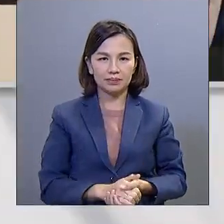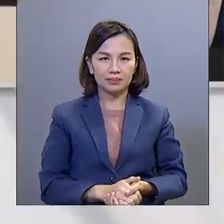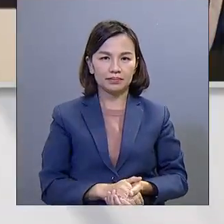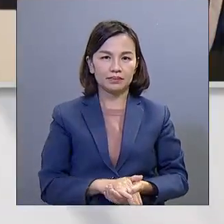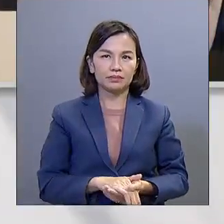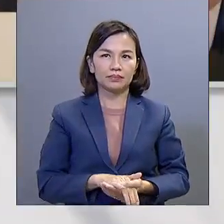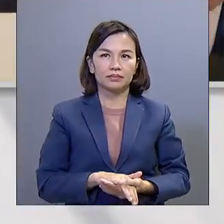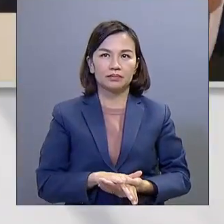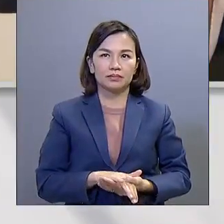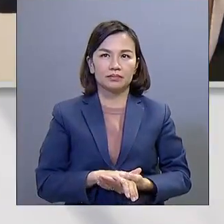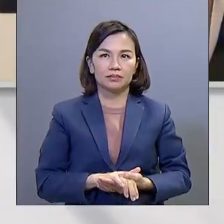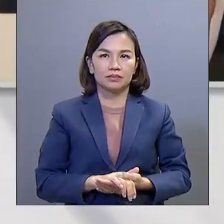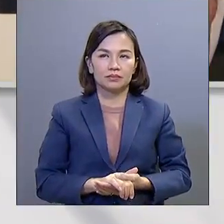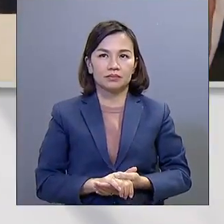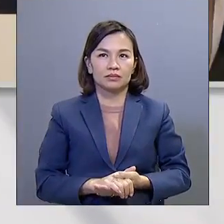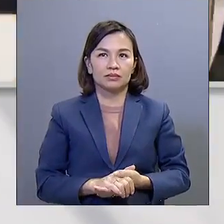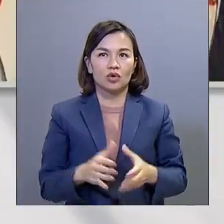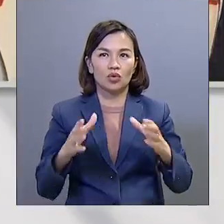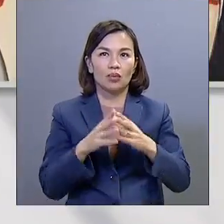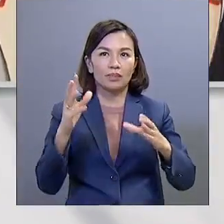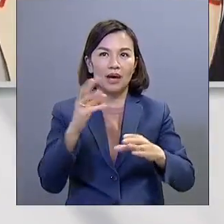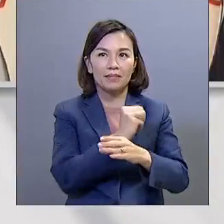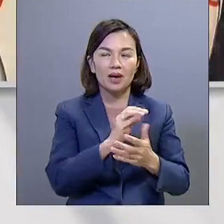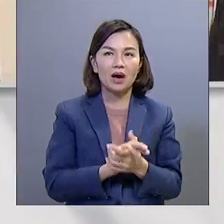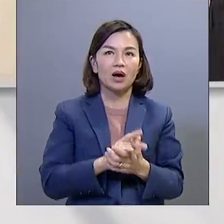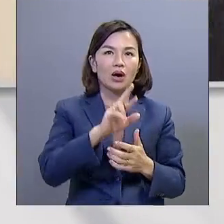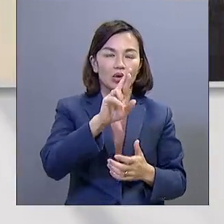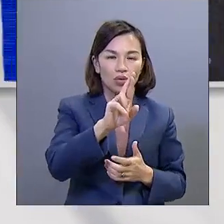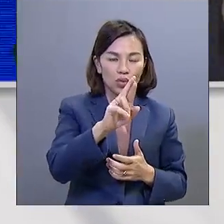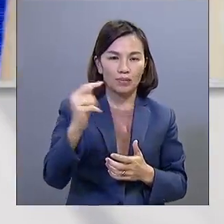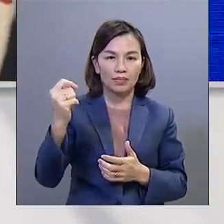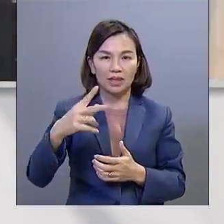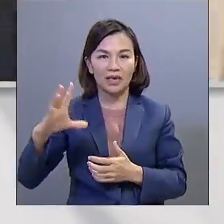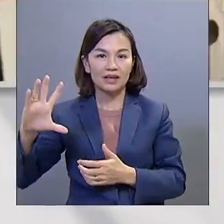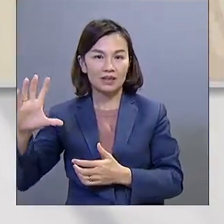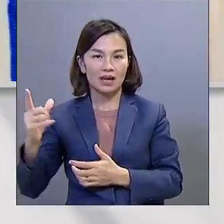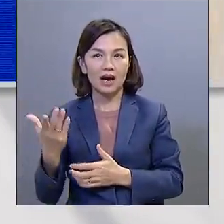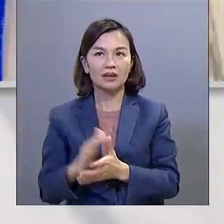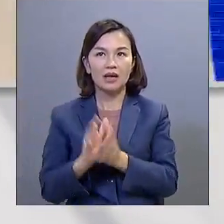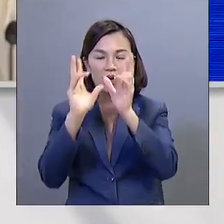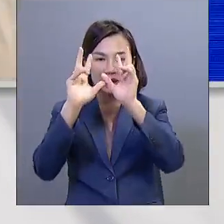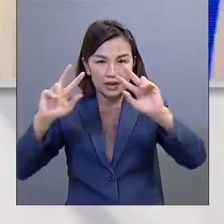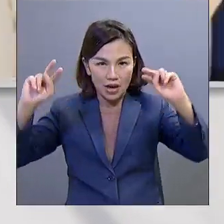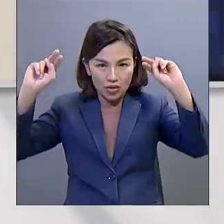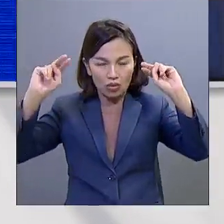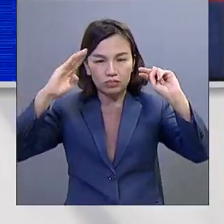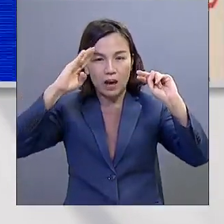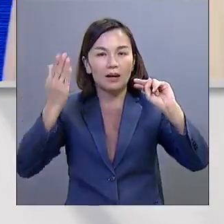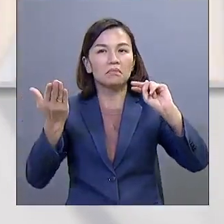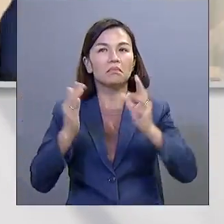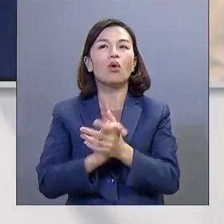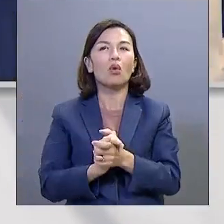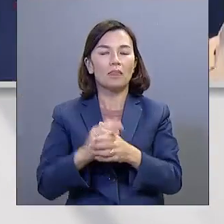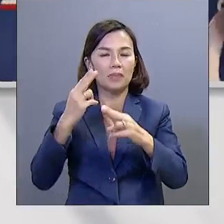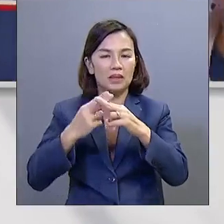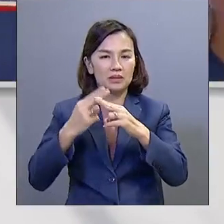และในขณะที่พรรครวมไทยสร้างชาติเริ่มชัดเจนขึ้นโดยมีพลเอกประยุทธ์จันทร์โอชาเป็นนายกในบัญชีของพรรคพลังประช